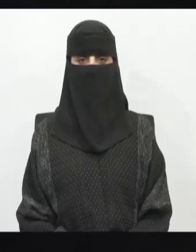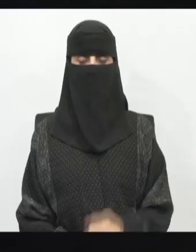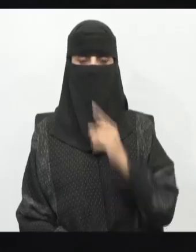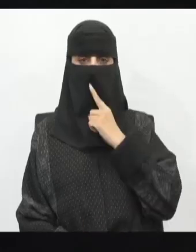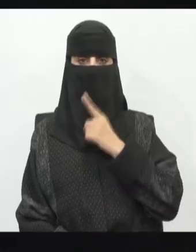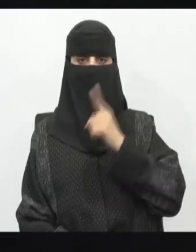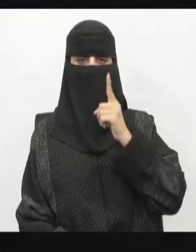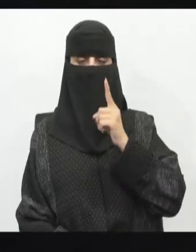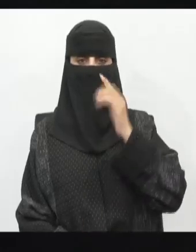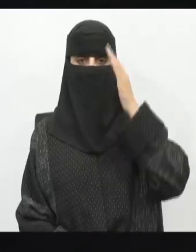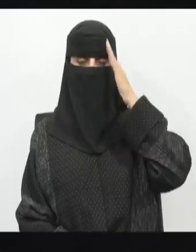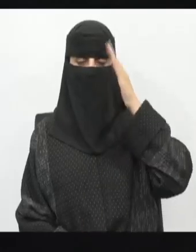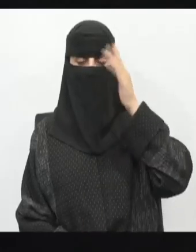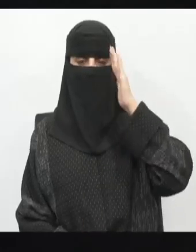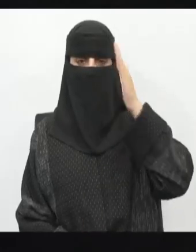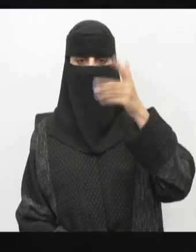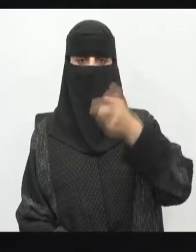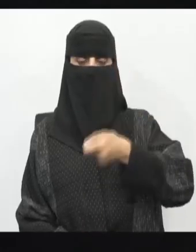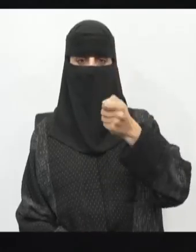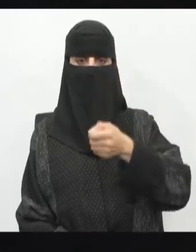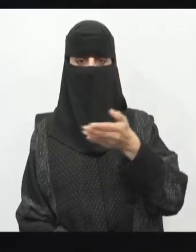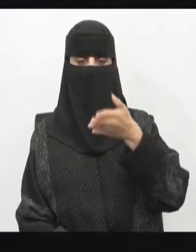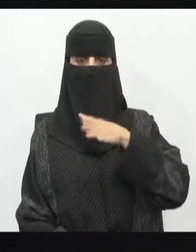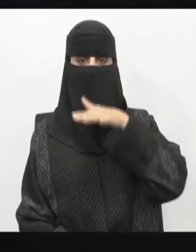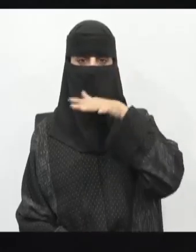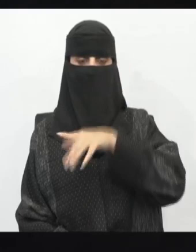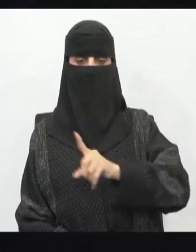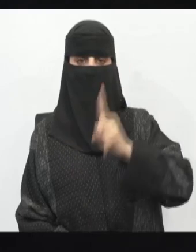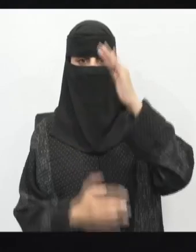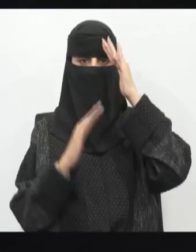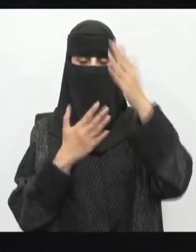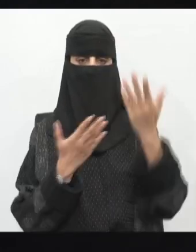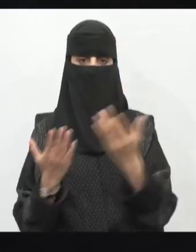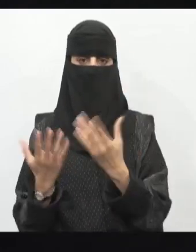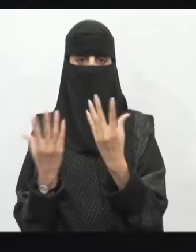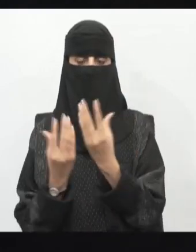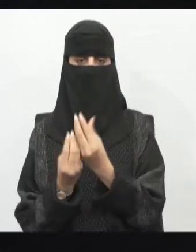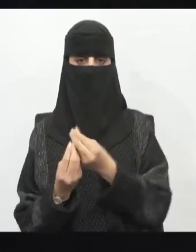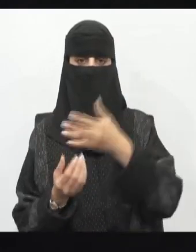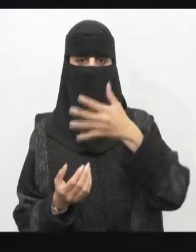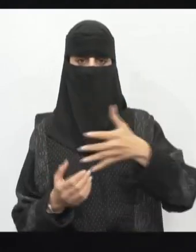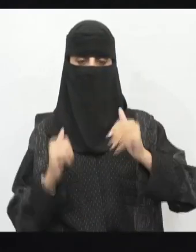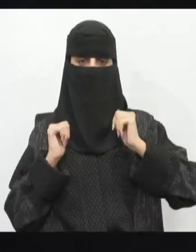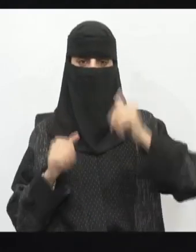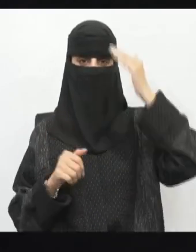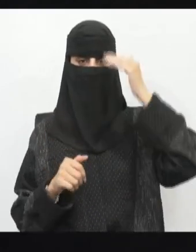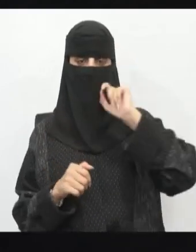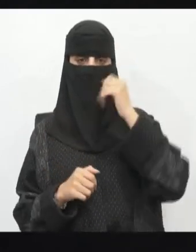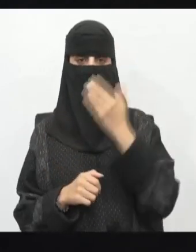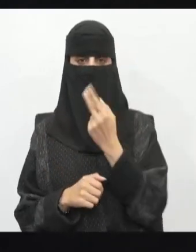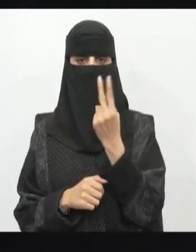بسم الله والصلاه والسلام على رسول الله اهلا وسهلا بطلاب الصف الثالث نبدا درسنا لهذا اليوم